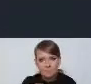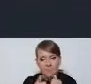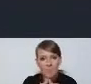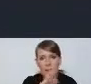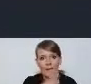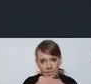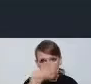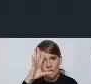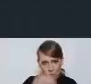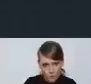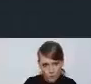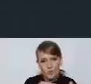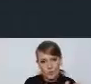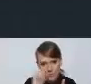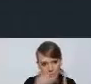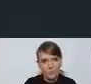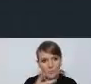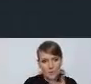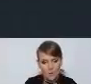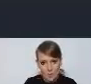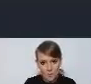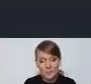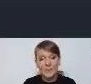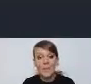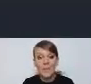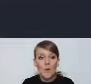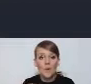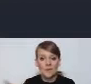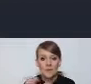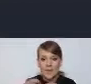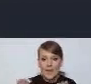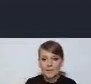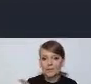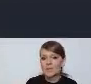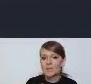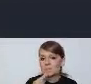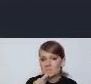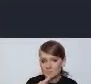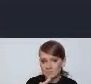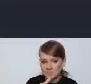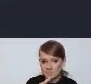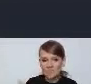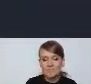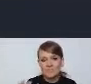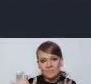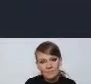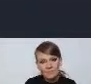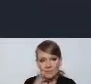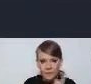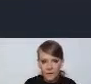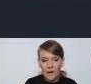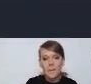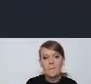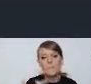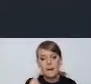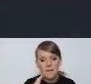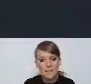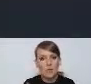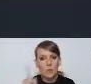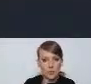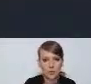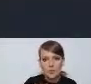doświadczenie. Taka polska definicja formalna mówi o tym, że partnerstwo publiczno-prywatne jest wspólną